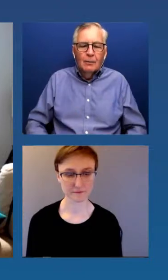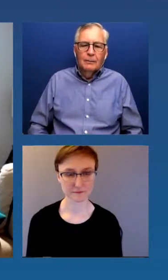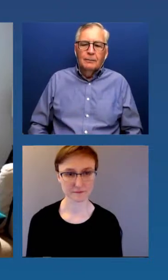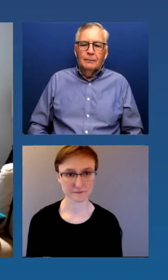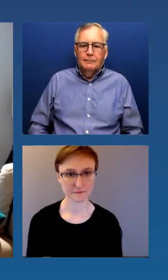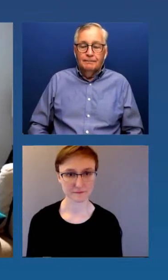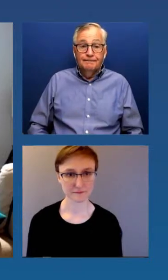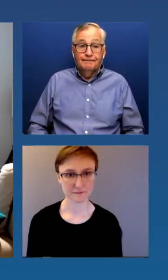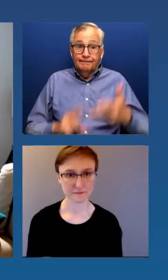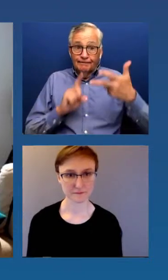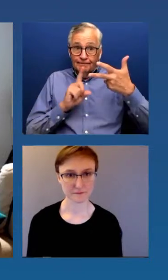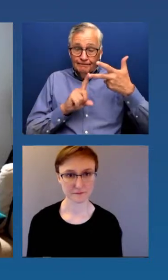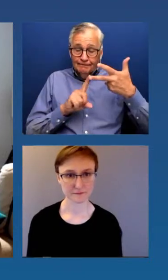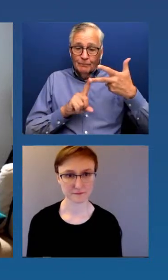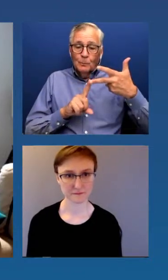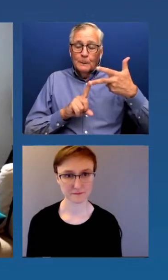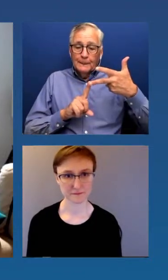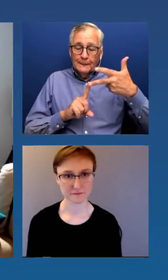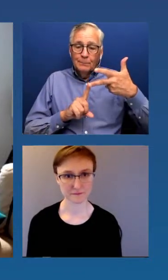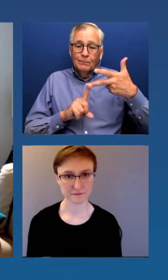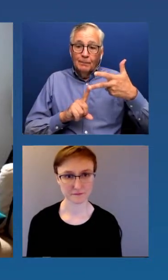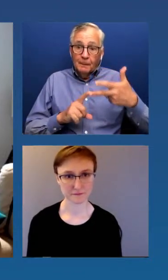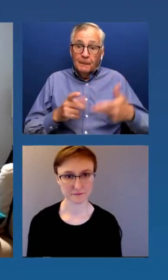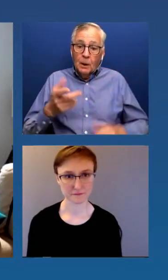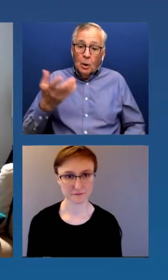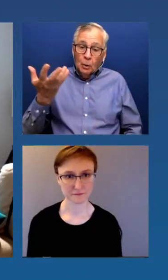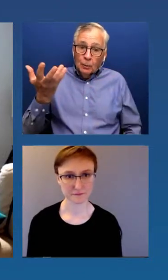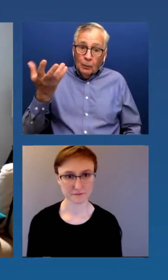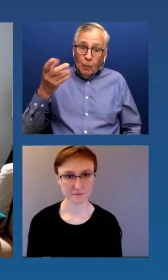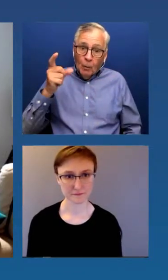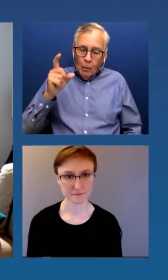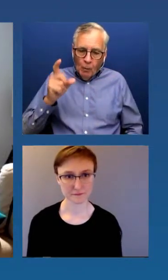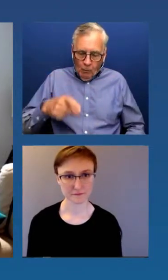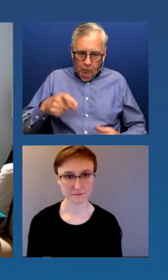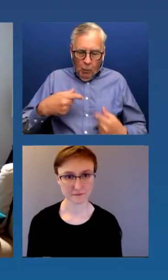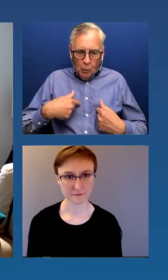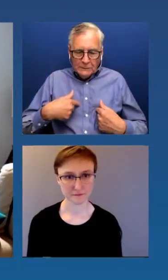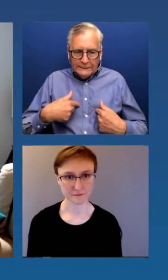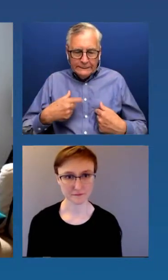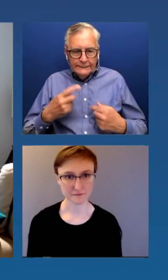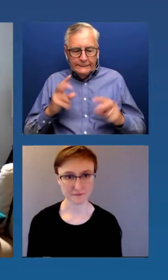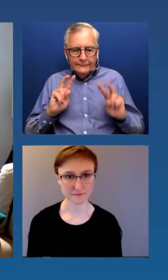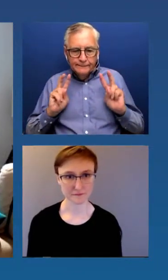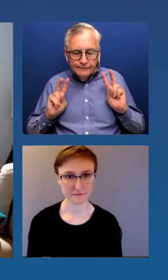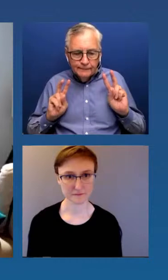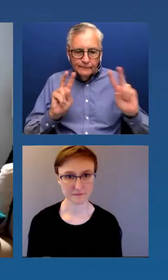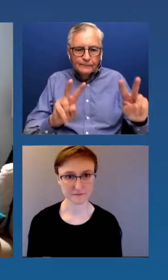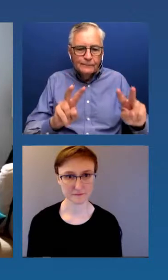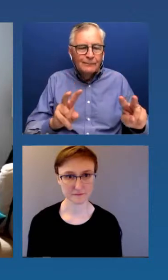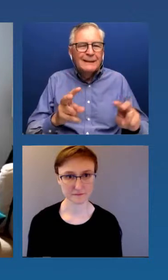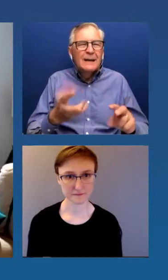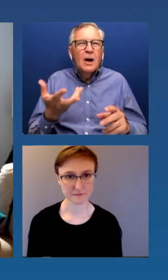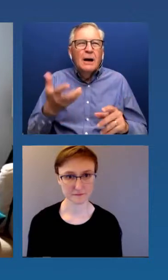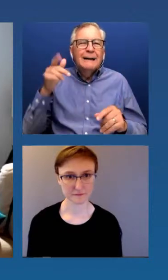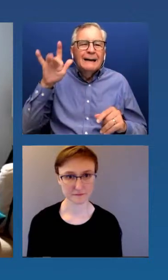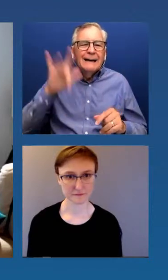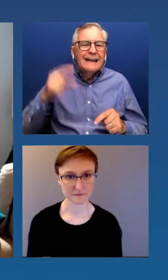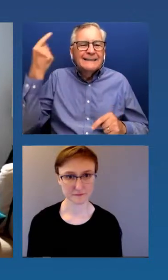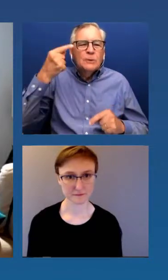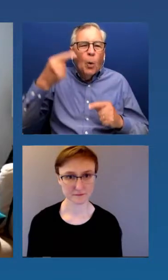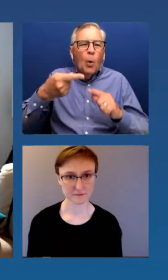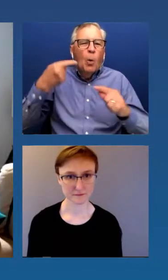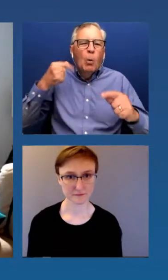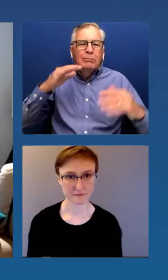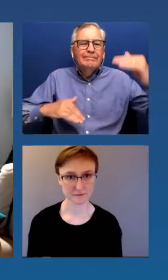Et troisièmement, nous devons nous attaquer aux causes profondes de ces